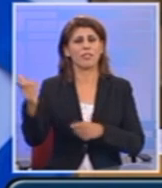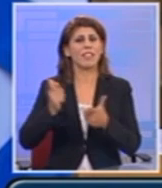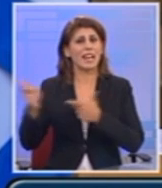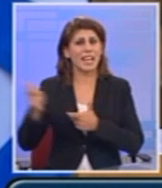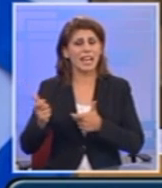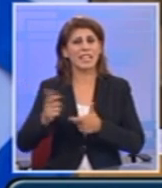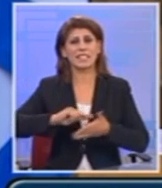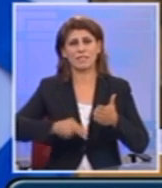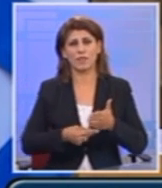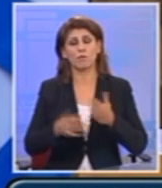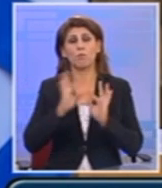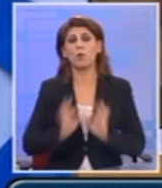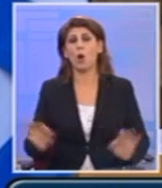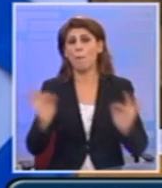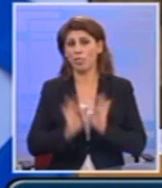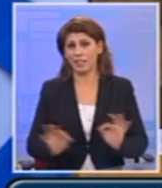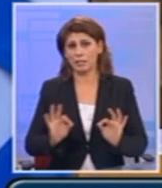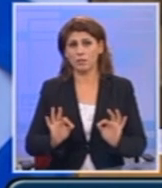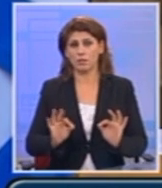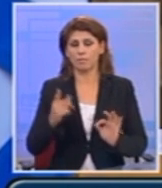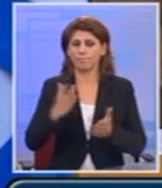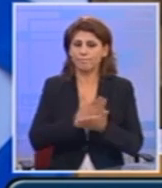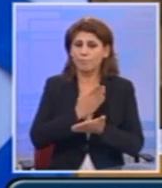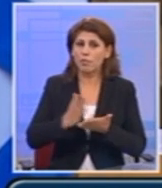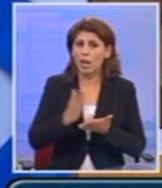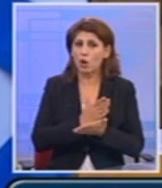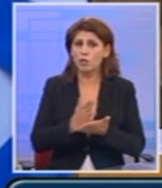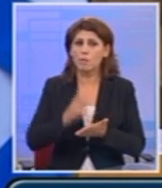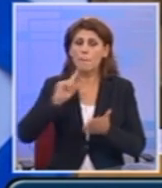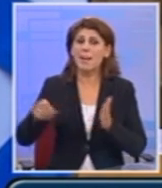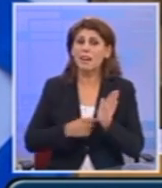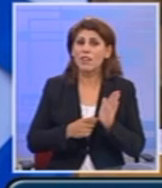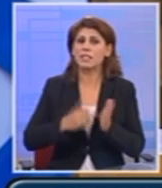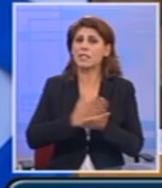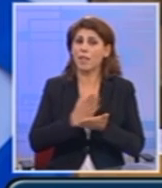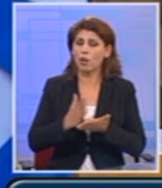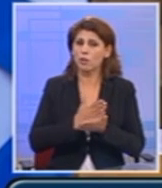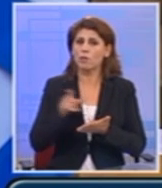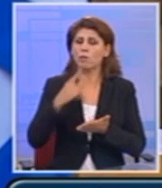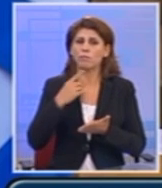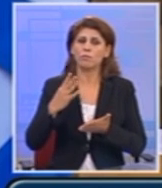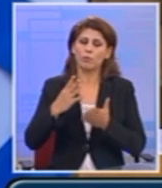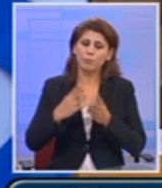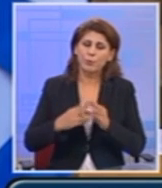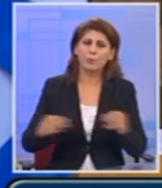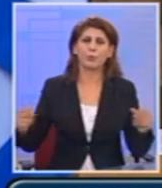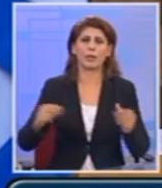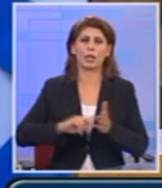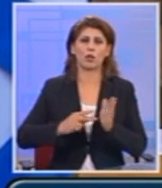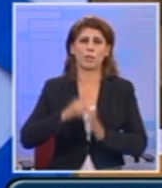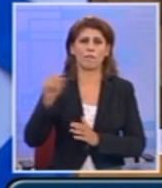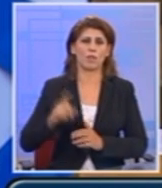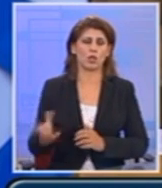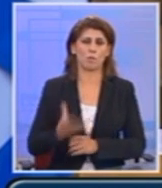συμβάσεις προϋποθέσεις αιρεσιμότητας παραβιασμένο οποίες εξά ψαν την οικονομική